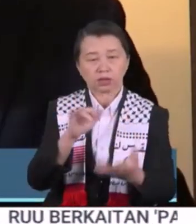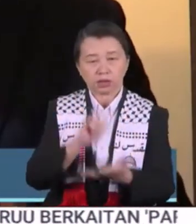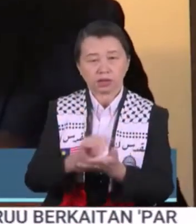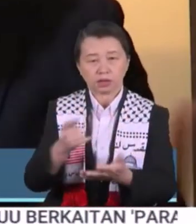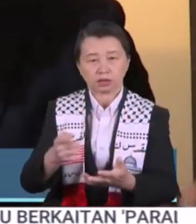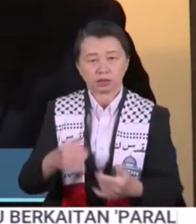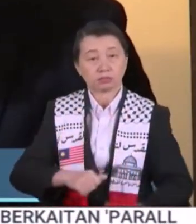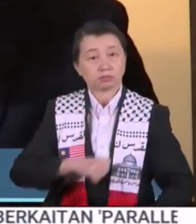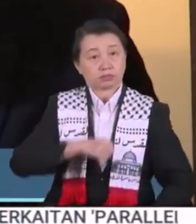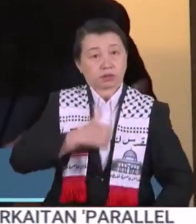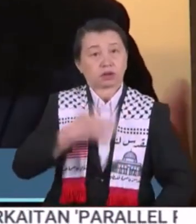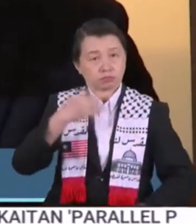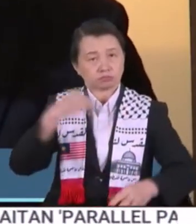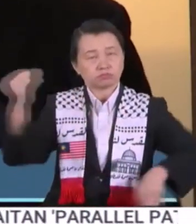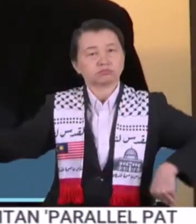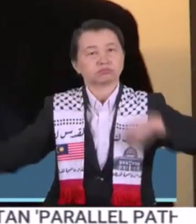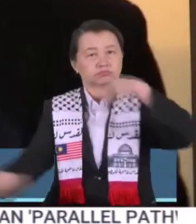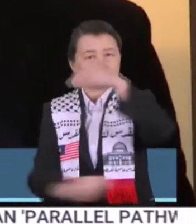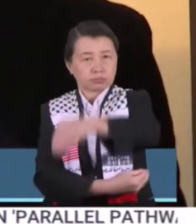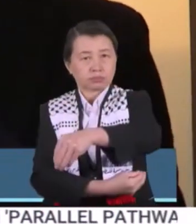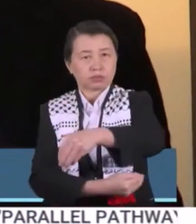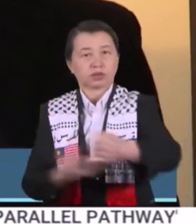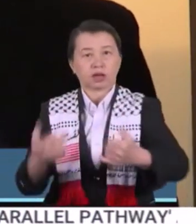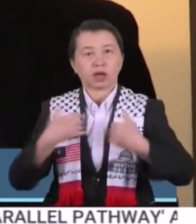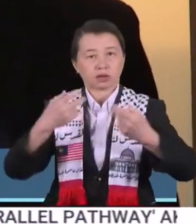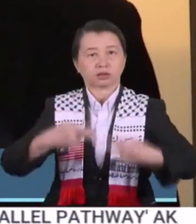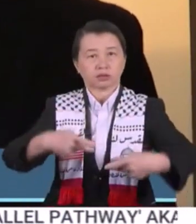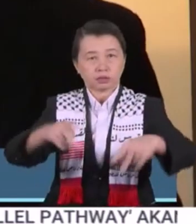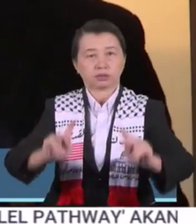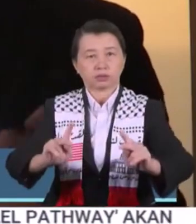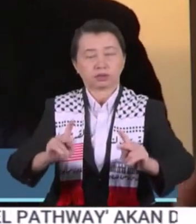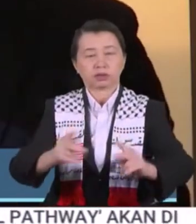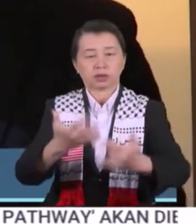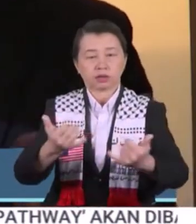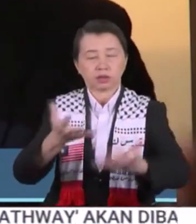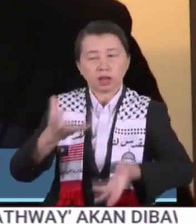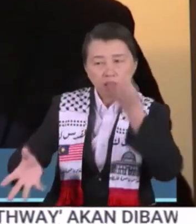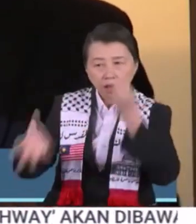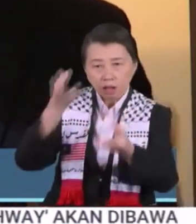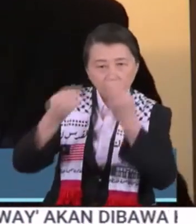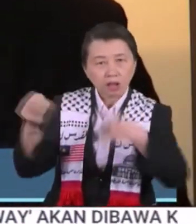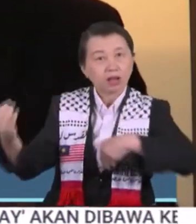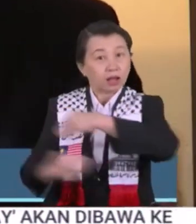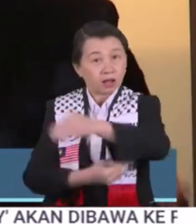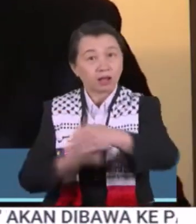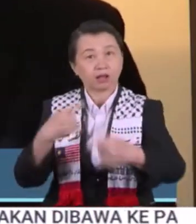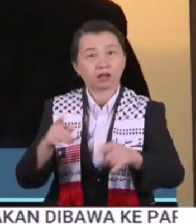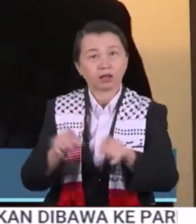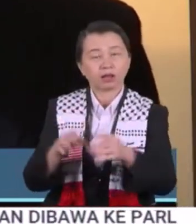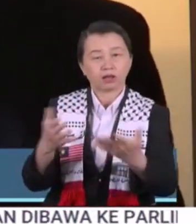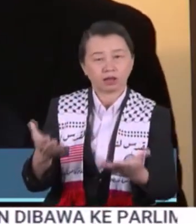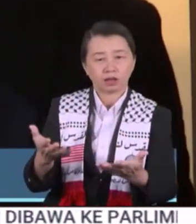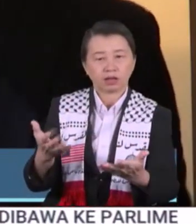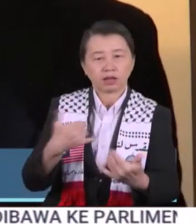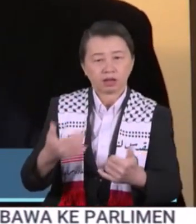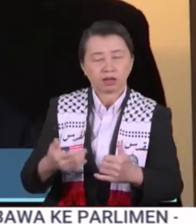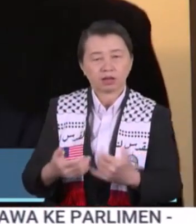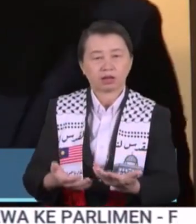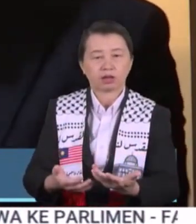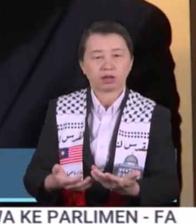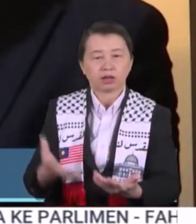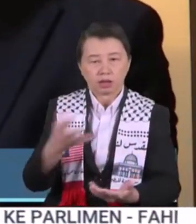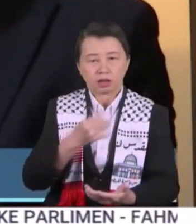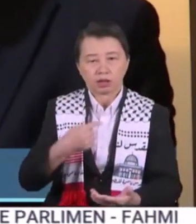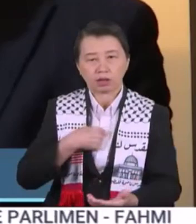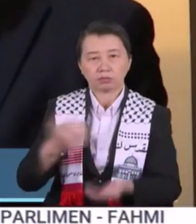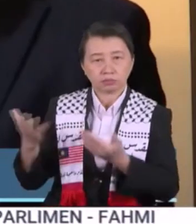is a broad array of exchanges and opportunities to learn about each other's expertise and roles.